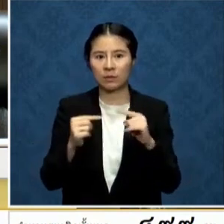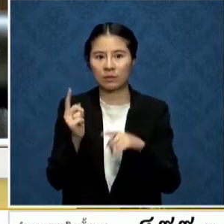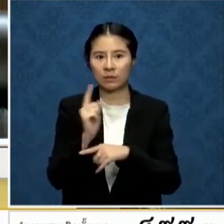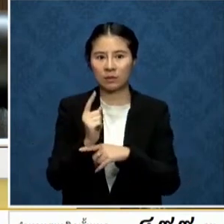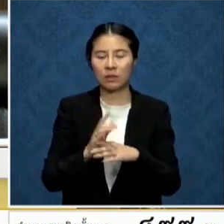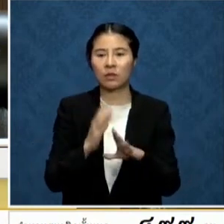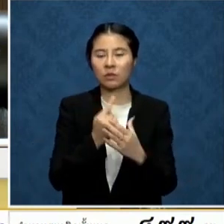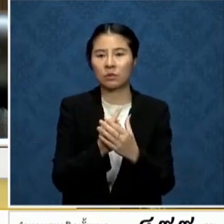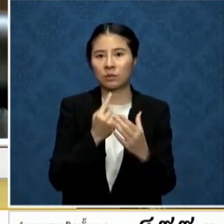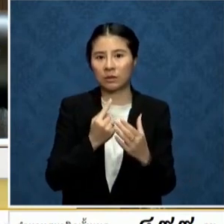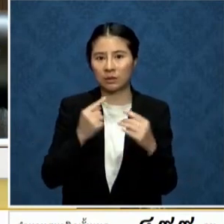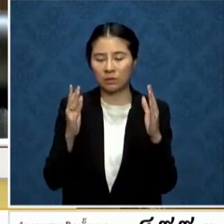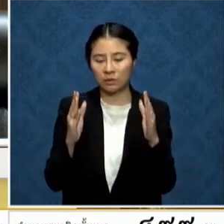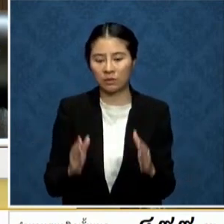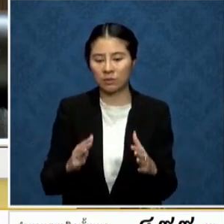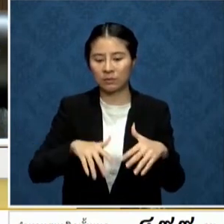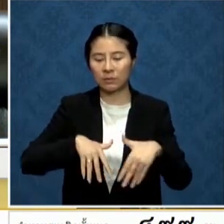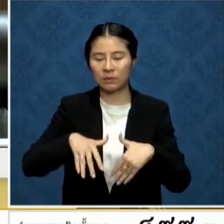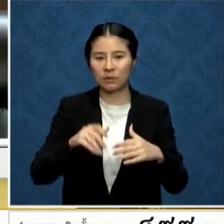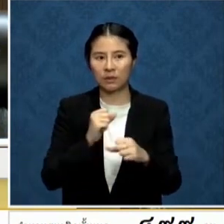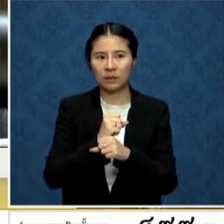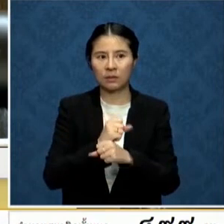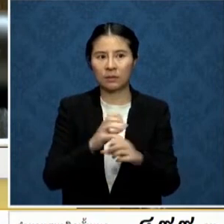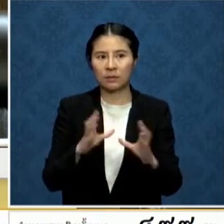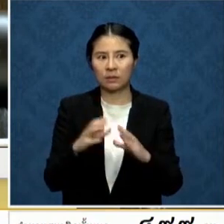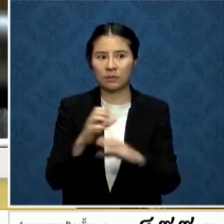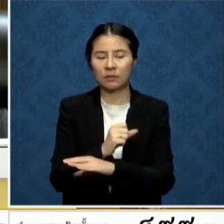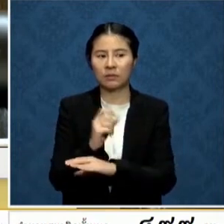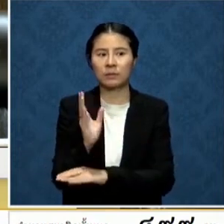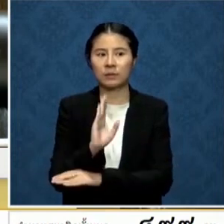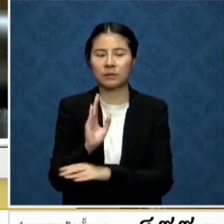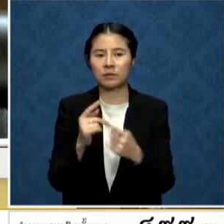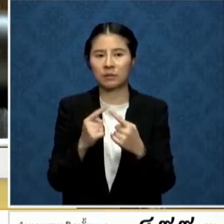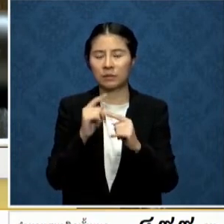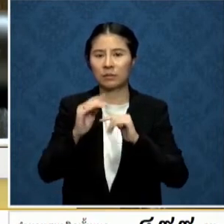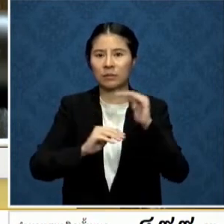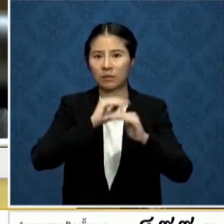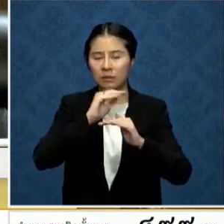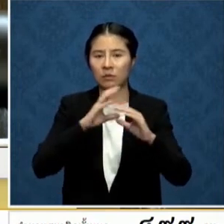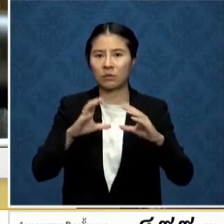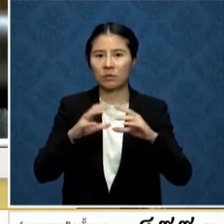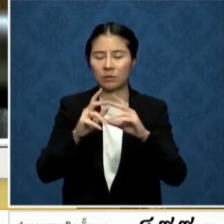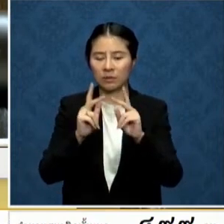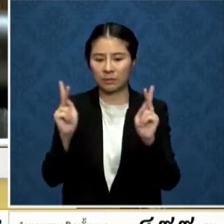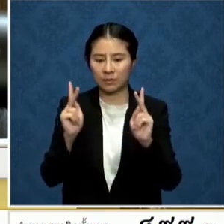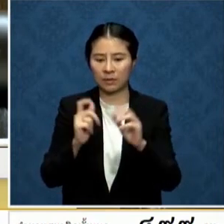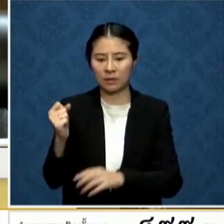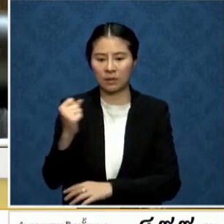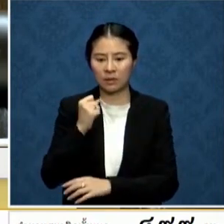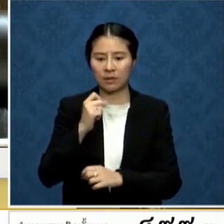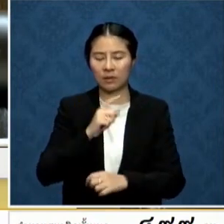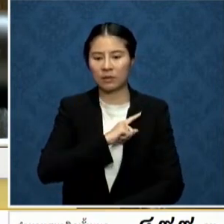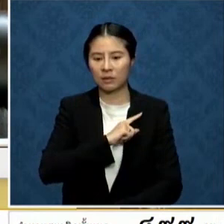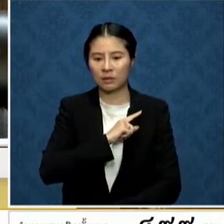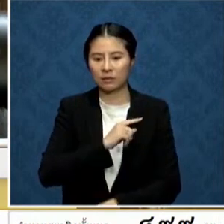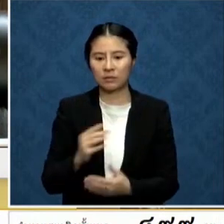ท่านประธานเราไม่ทำงานเป็นพรรคนะครับเพราะการขับเคลื่อนกรรมาธิการเนี่ยเรามีอำนาจหน้าที่ในการที่จะ